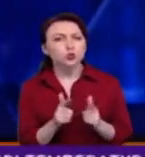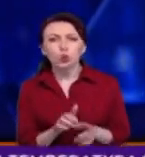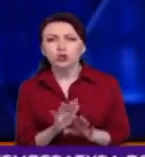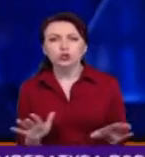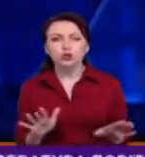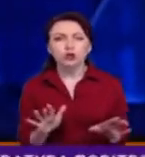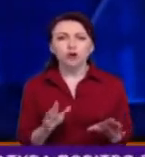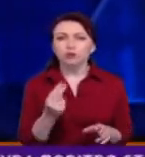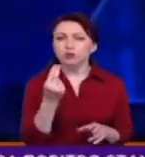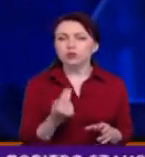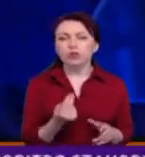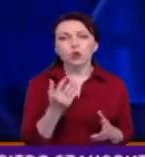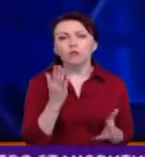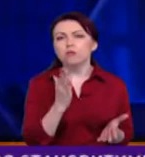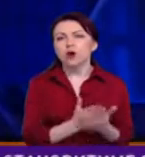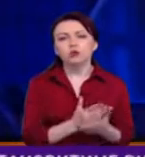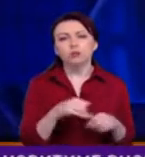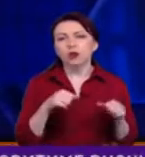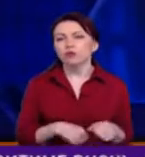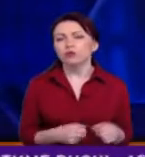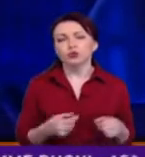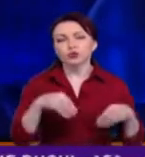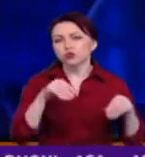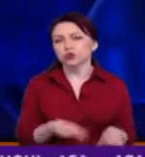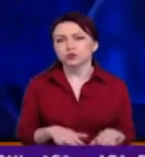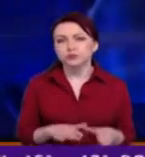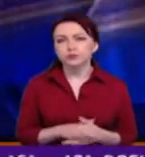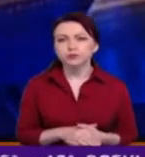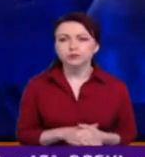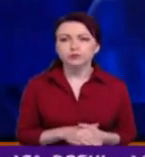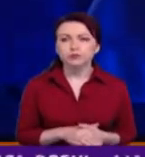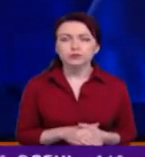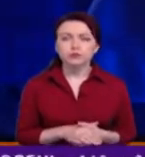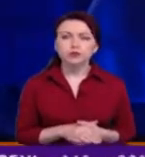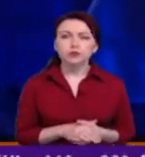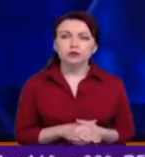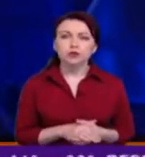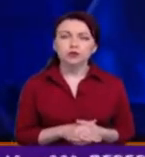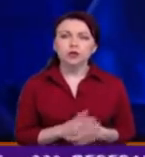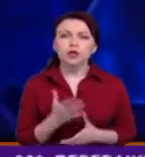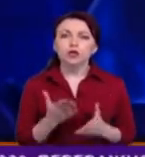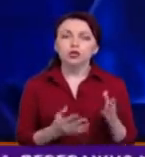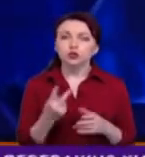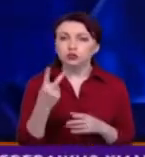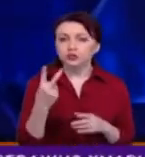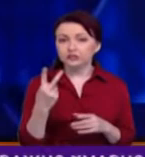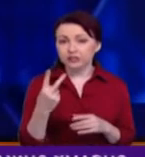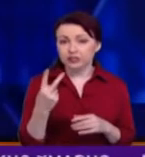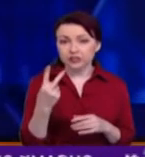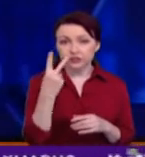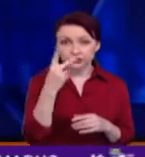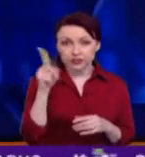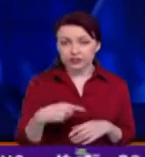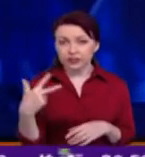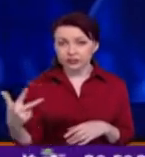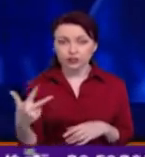вони цілком мають право. При тому, що ми не кажемо там, що, знаєте, якась більшість, меншість, якісь клани. Якщо дві третини суддів ухвалюють